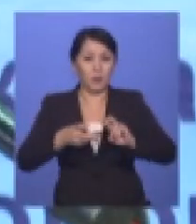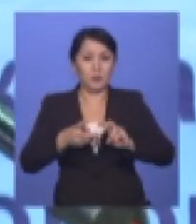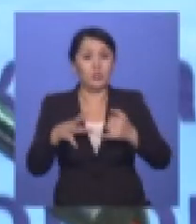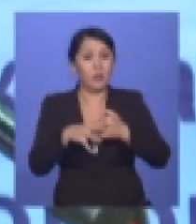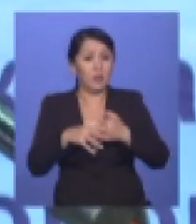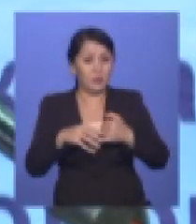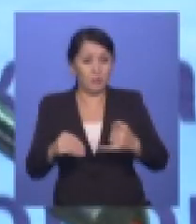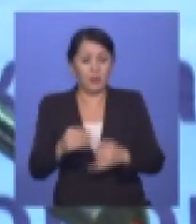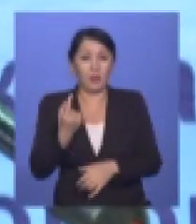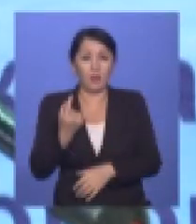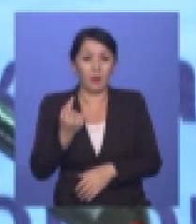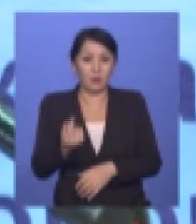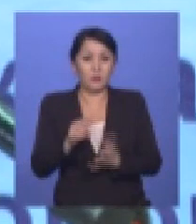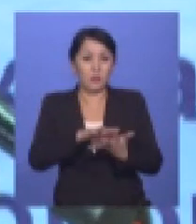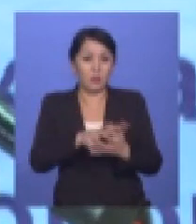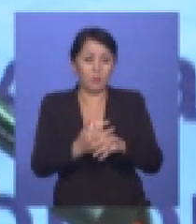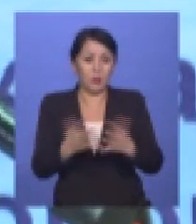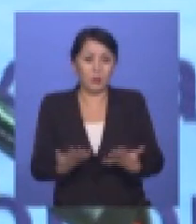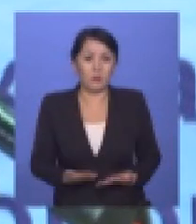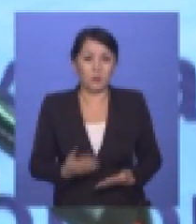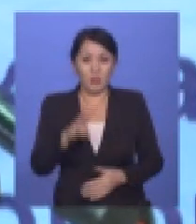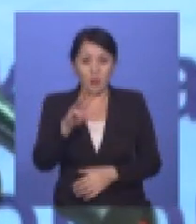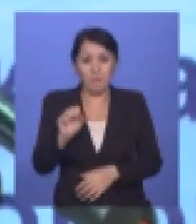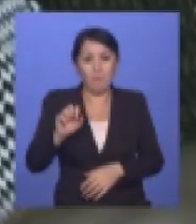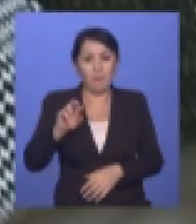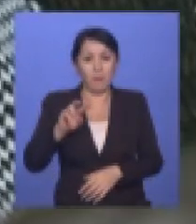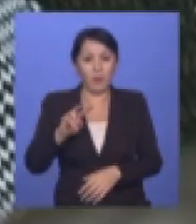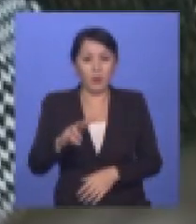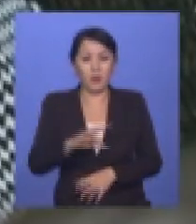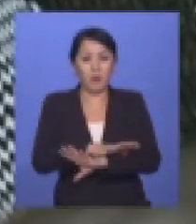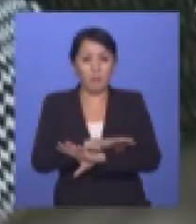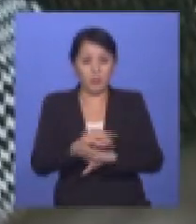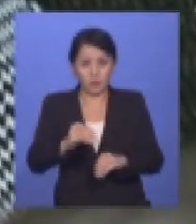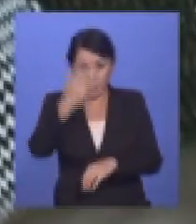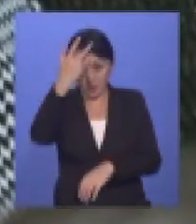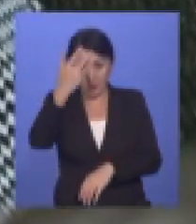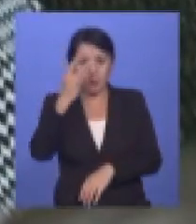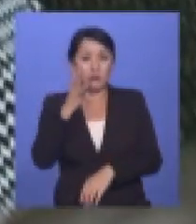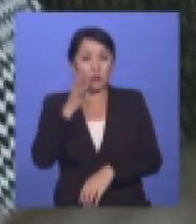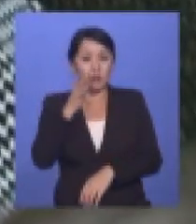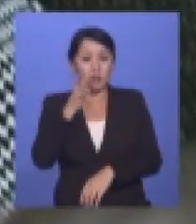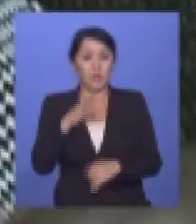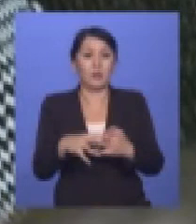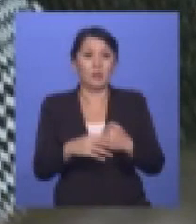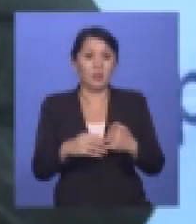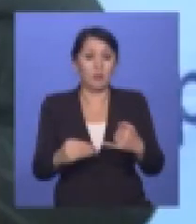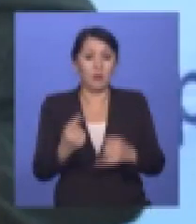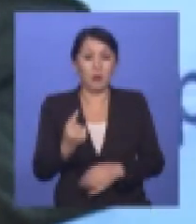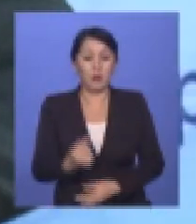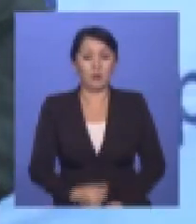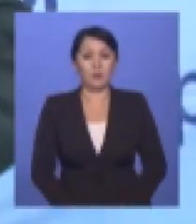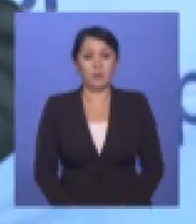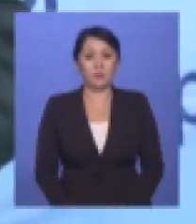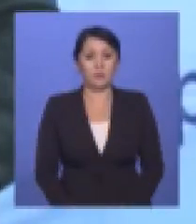жерлердің тапшылығы. Барлық дерлік ауыл тұрғында жеке малы бар, бірақ шабындық жер жоқ, ал жаз мезгілінде жайылым жетпейді. Вопросы